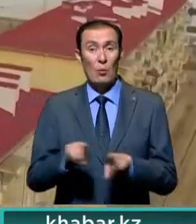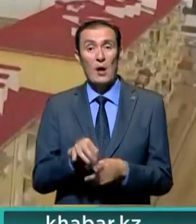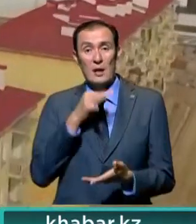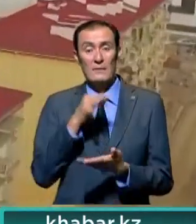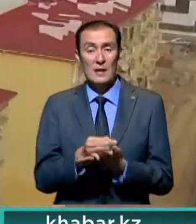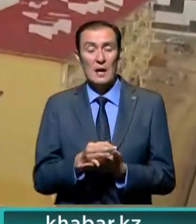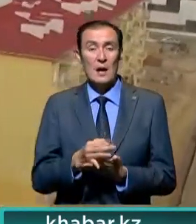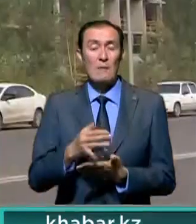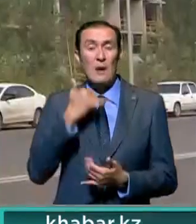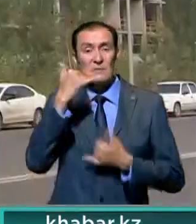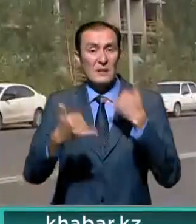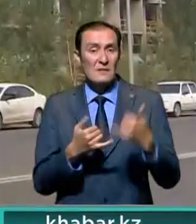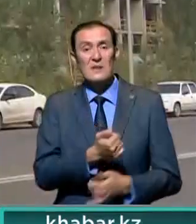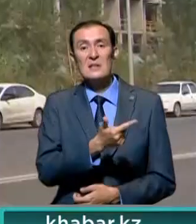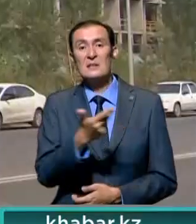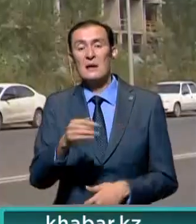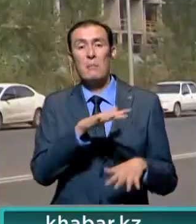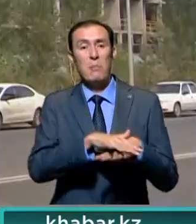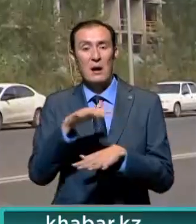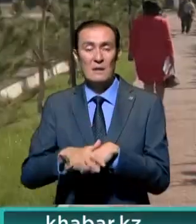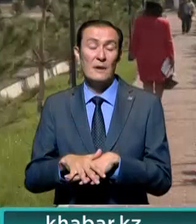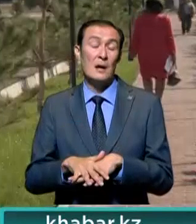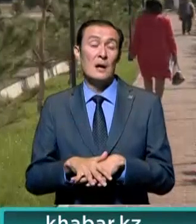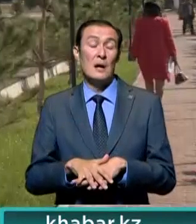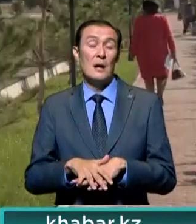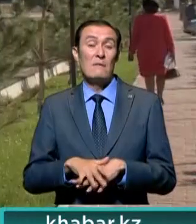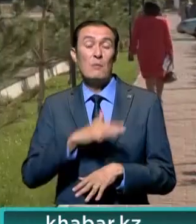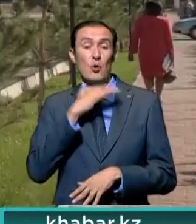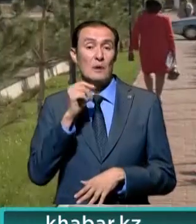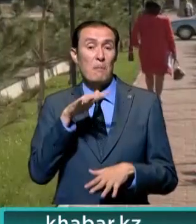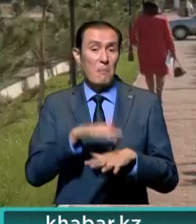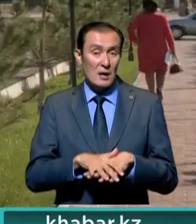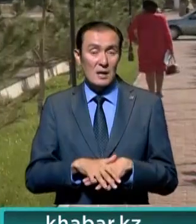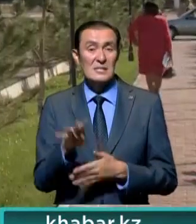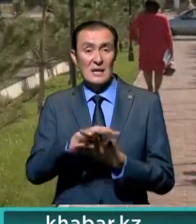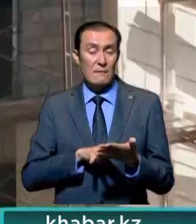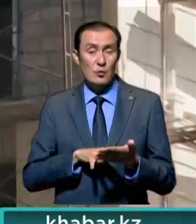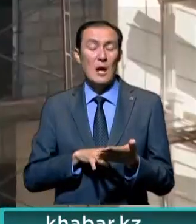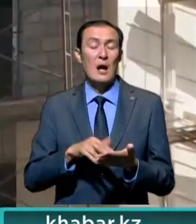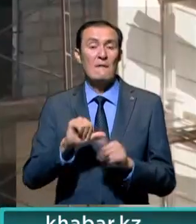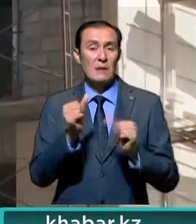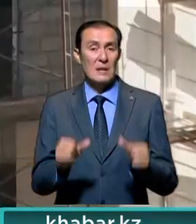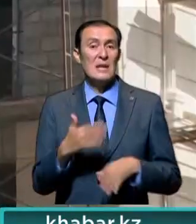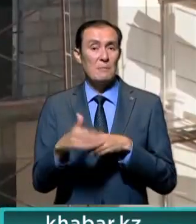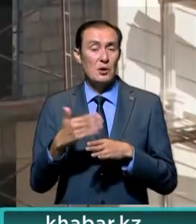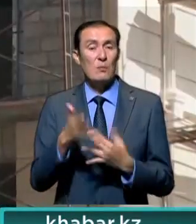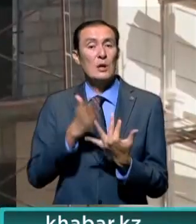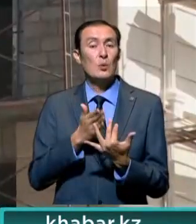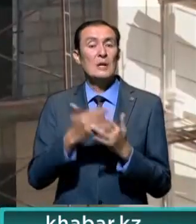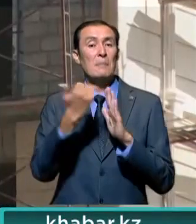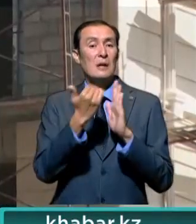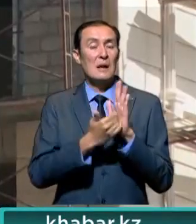ответы мы получили, обзвонив сразу несколько банков второго уровня. Во многих из них заявки на получение ипотеки по льготной